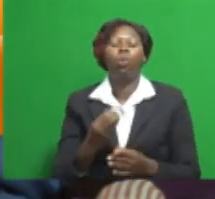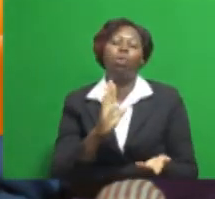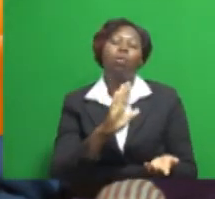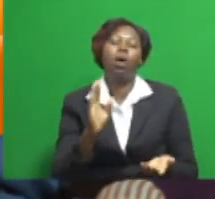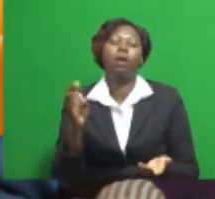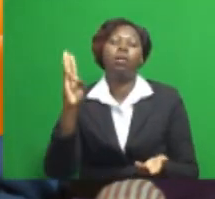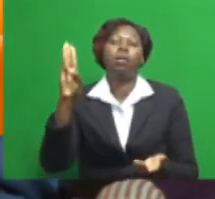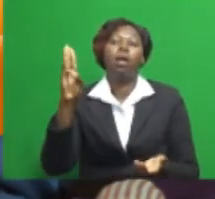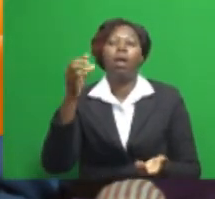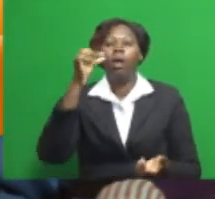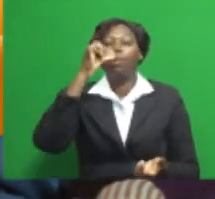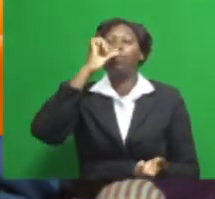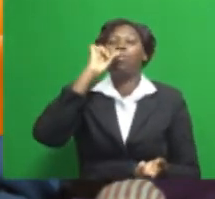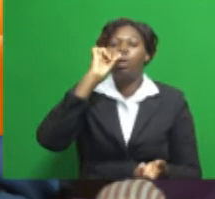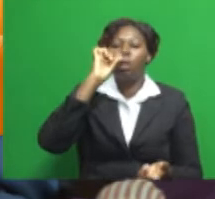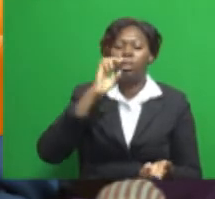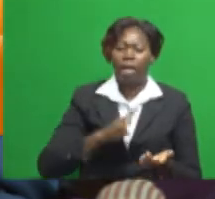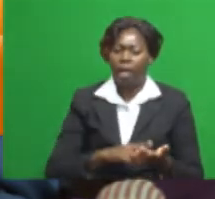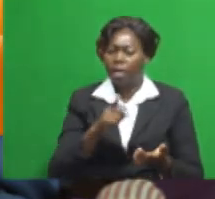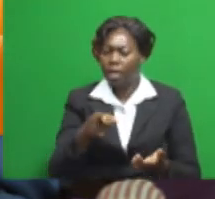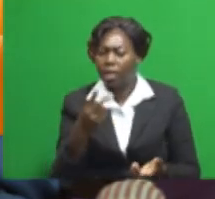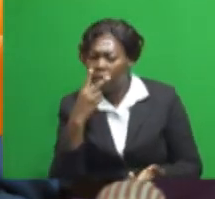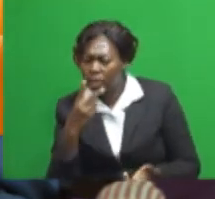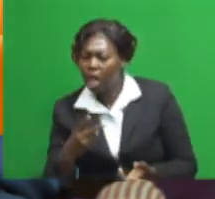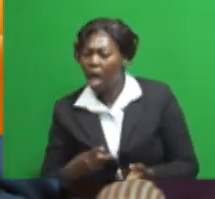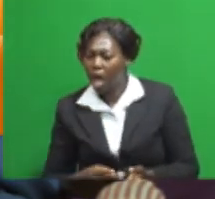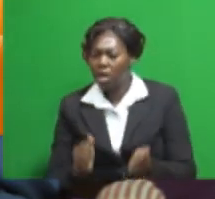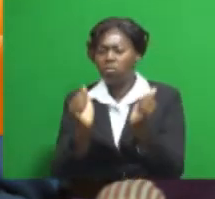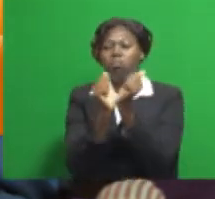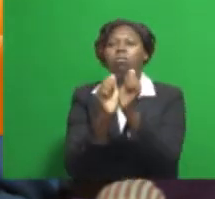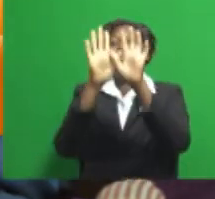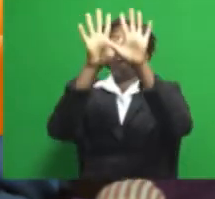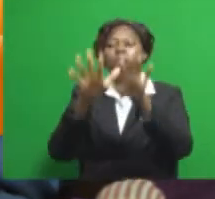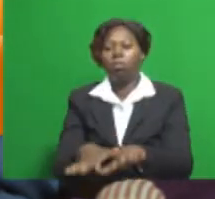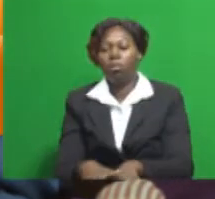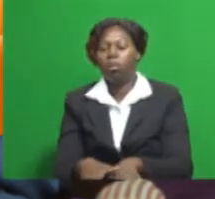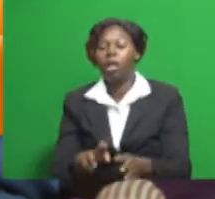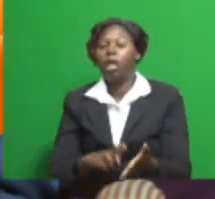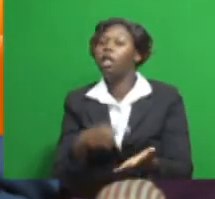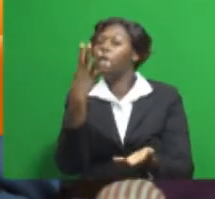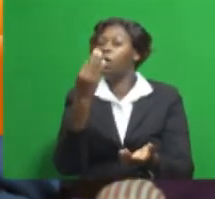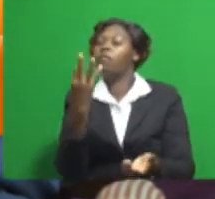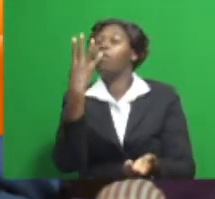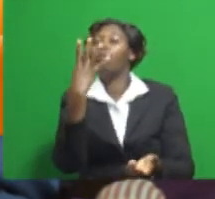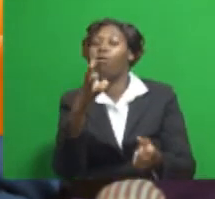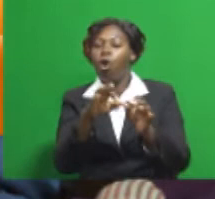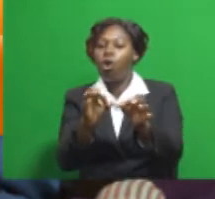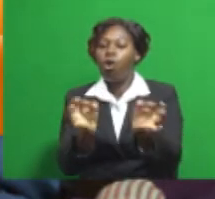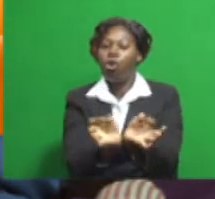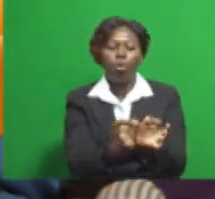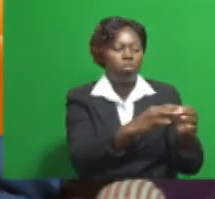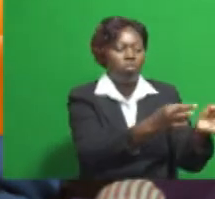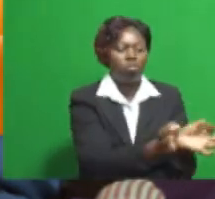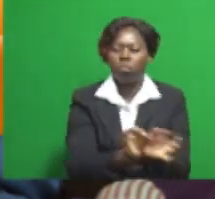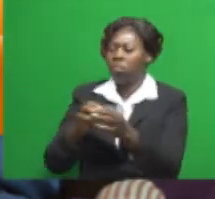amubata, akamusunga mutorongo, akamuisa kumapoka mana, rimwe nerimwe riine varwi vanhu, kuti